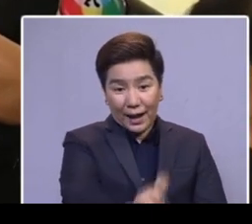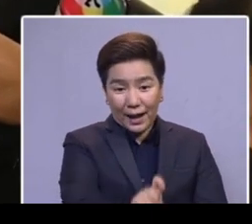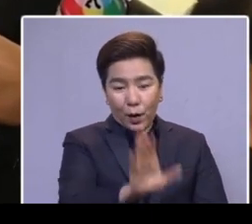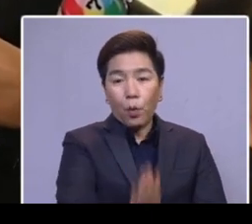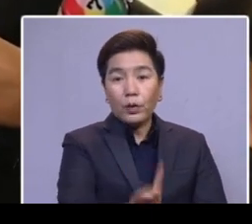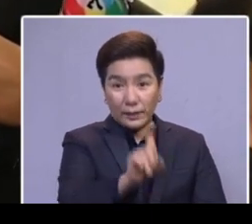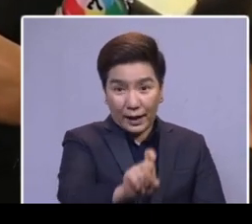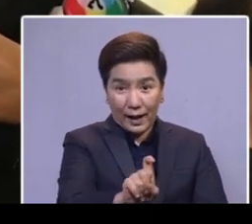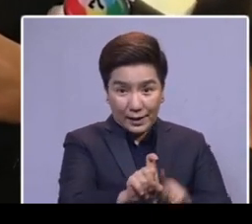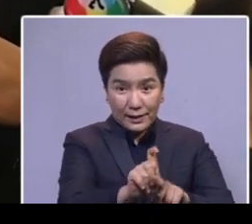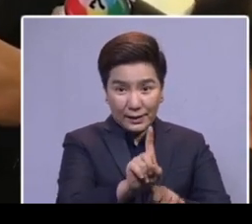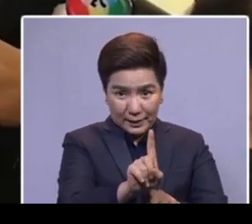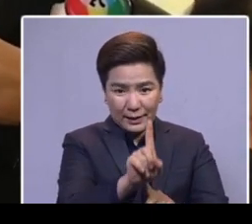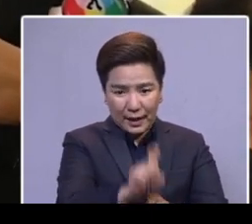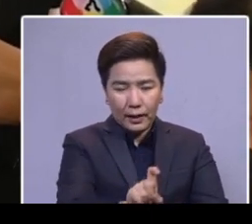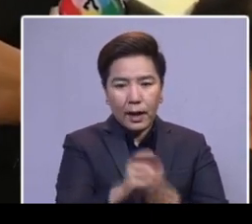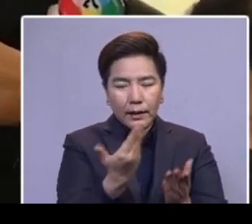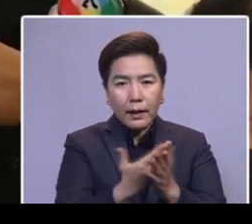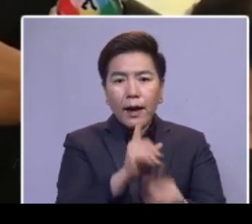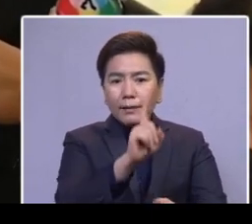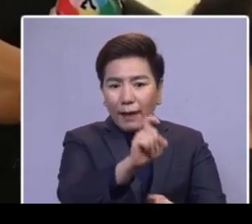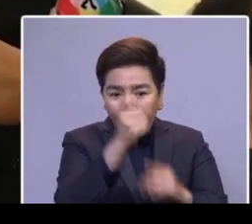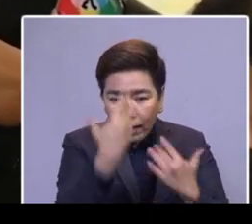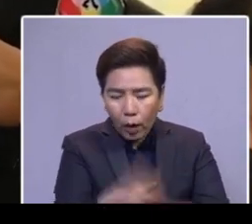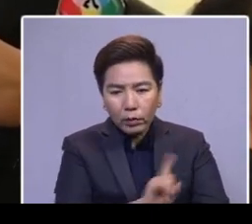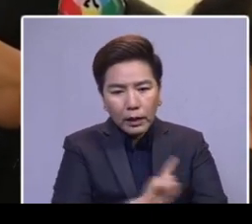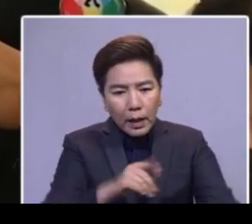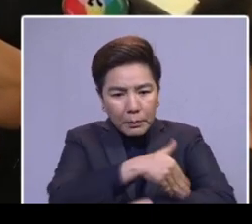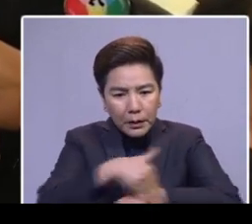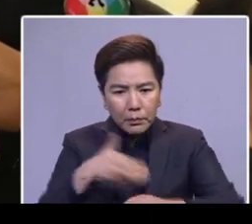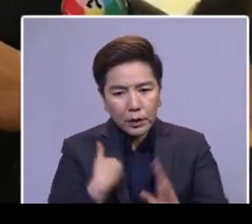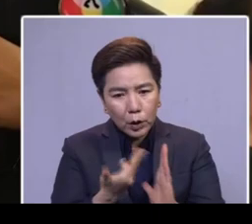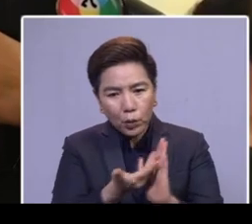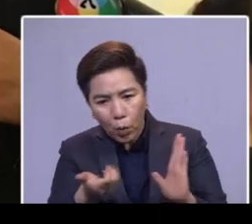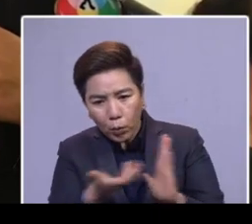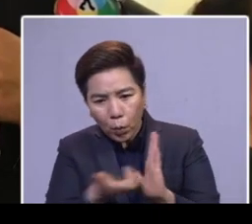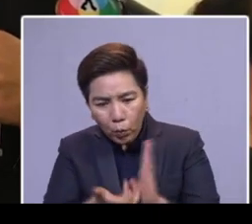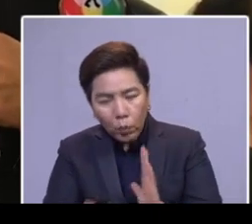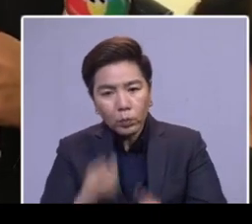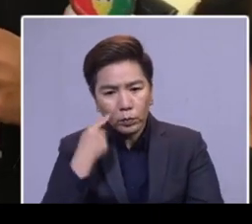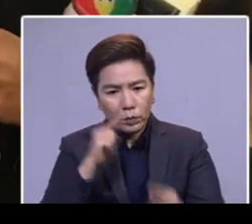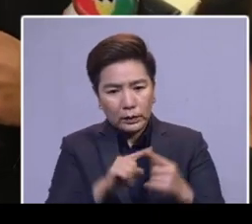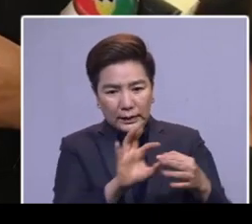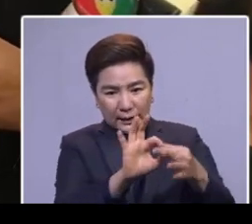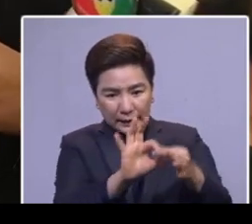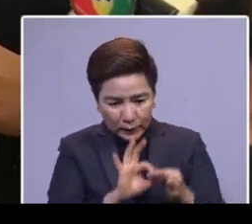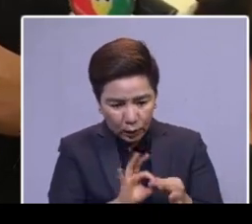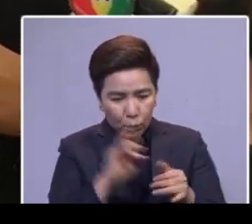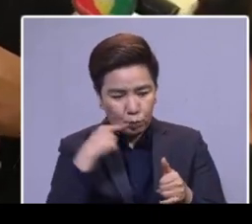รายหนึ่งที่ยังมีการเดินบัญชีอยู่นะครับและมีความเชื่อมโยงกับน.สแอมป์ครับผม